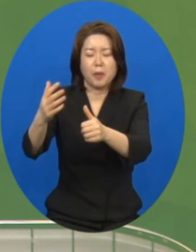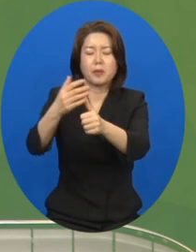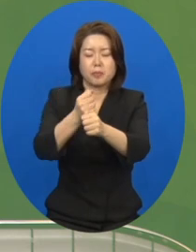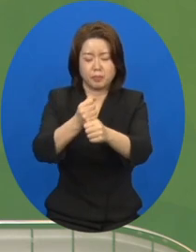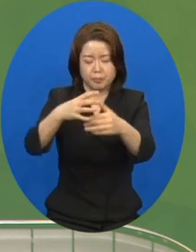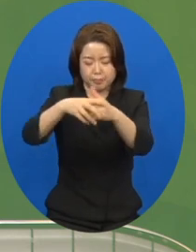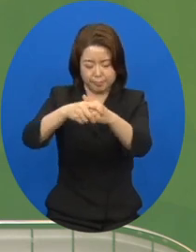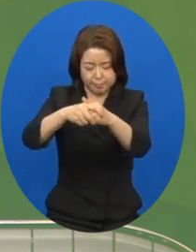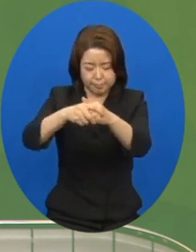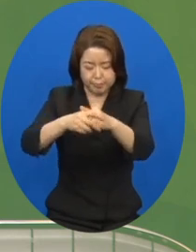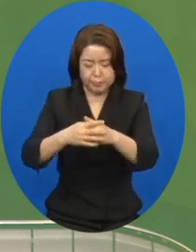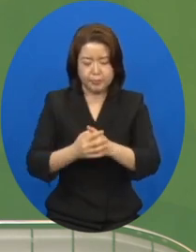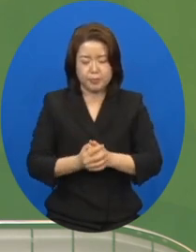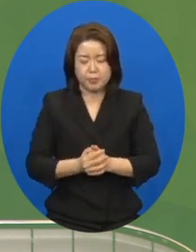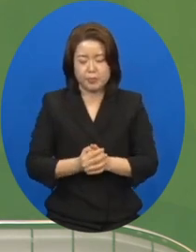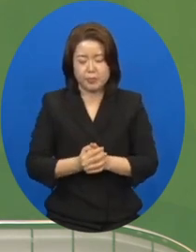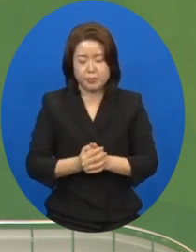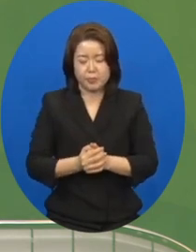붙잡습니다.